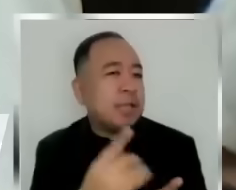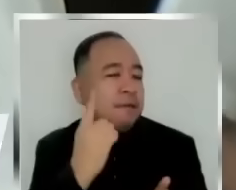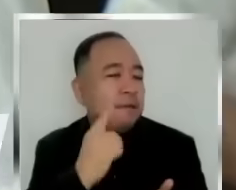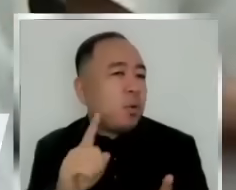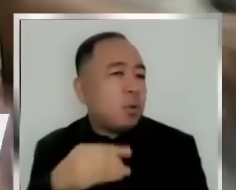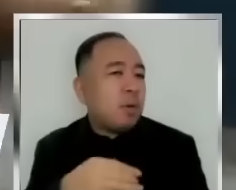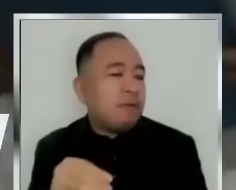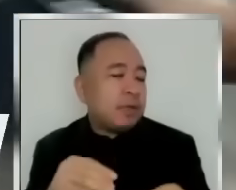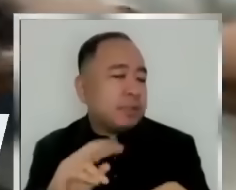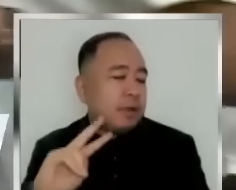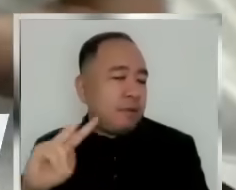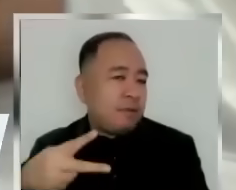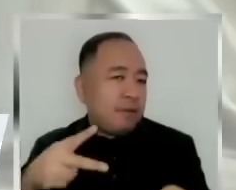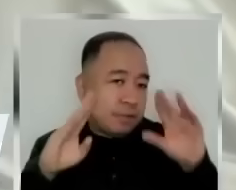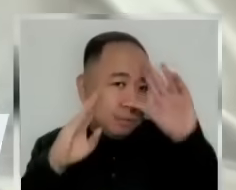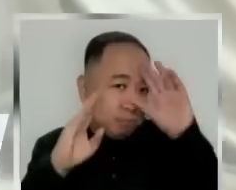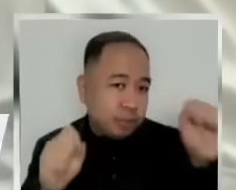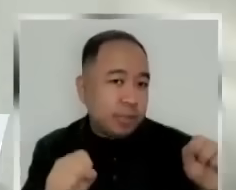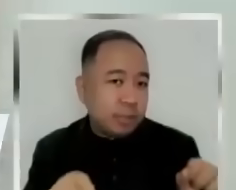violation.